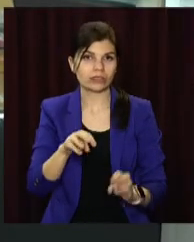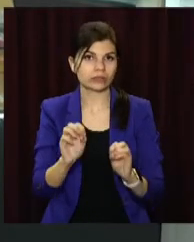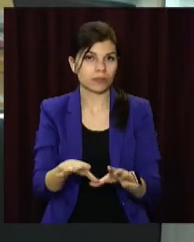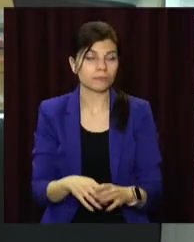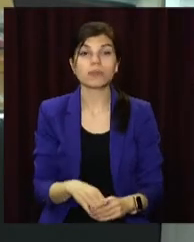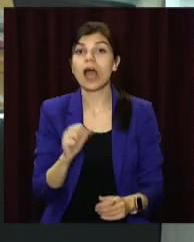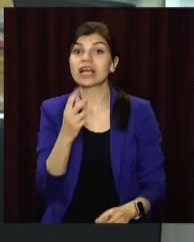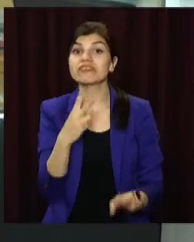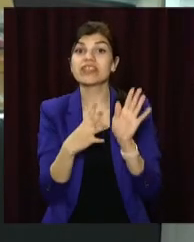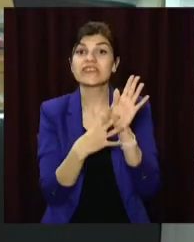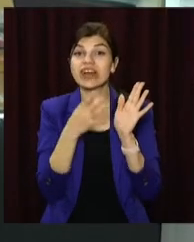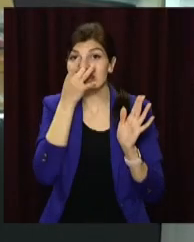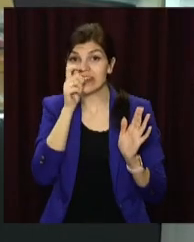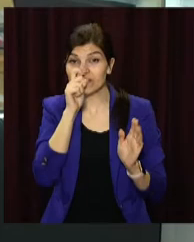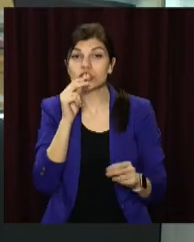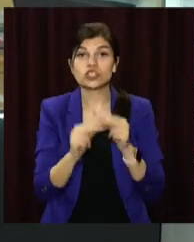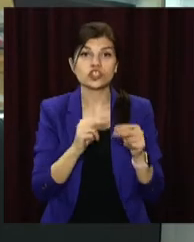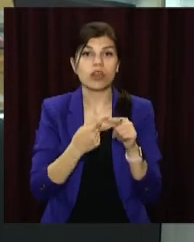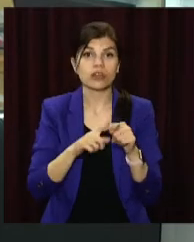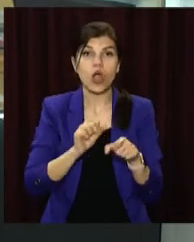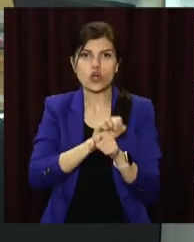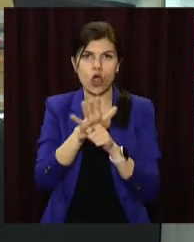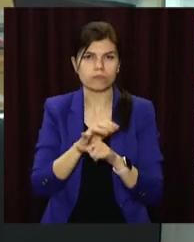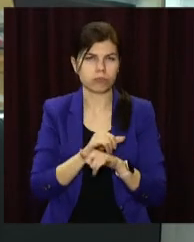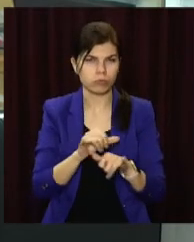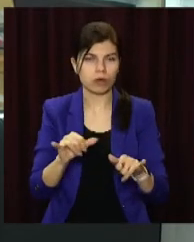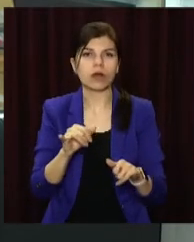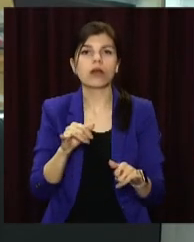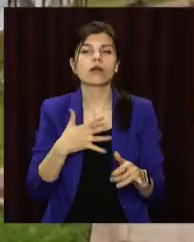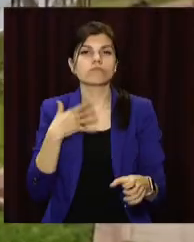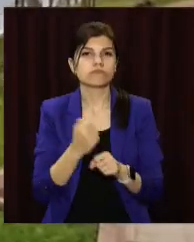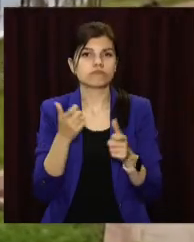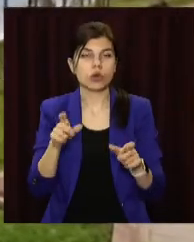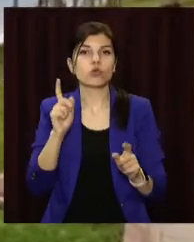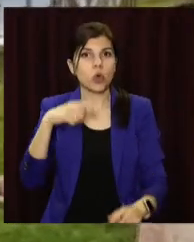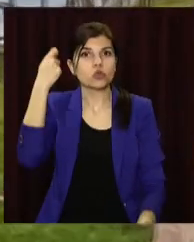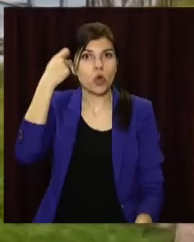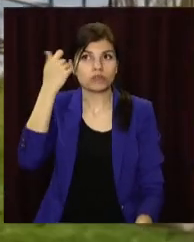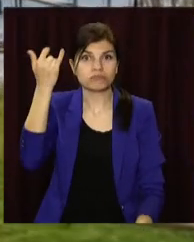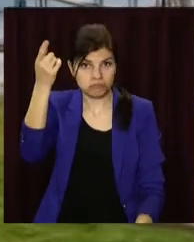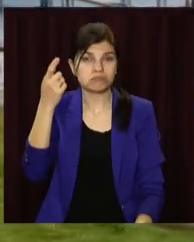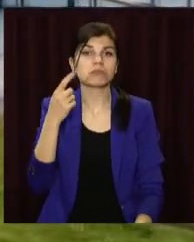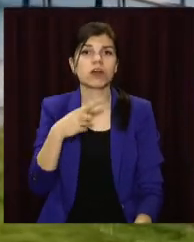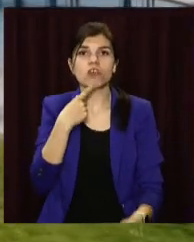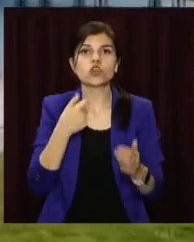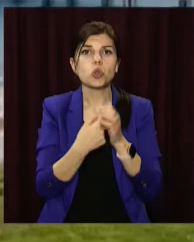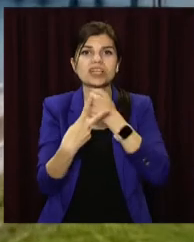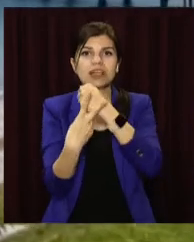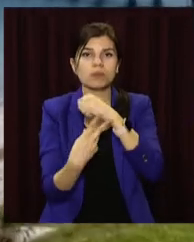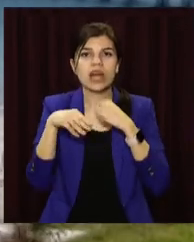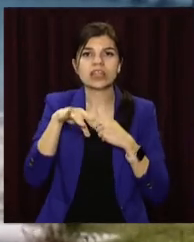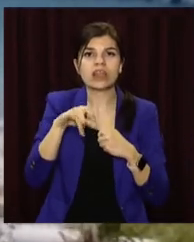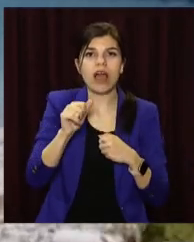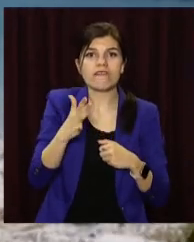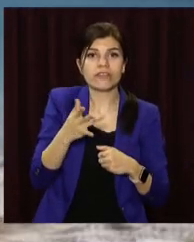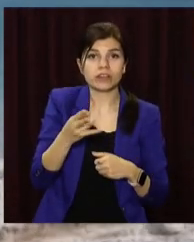А з 29 квітня через черговий сплеск коронавірусу жорсткий карантин запроваджує і Туреччина. Він триватиме до 17 травня.